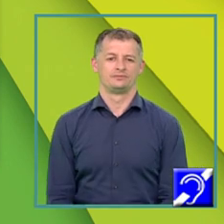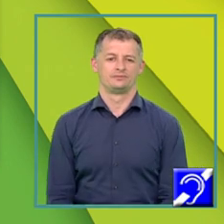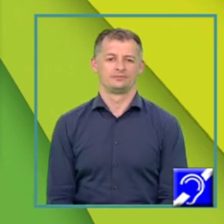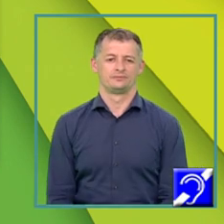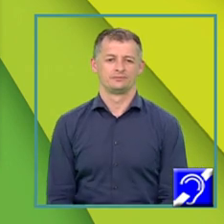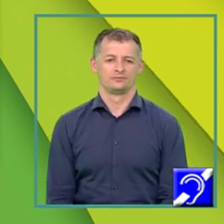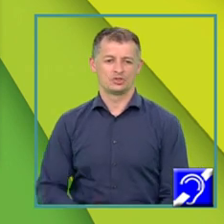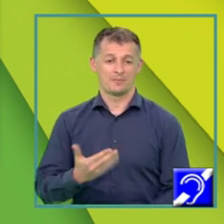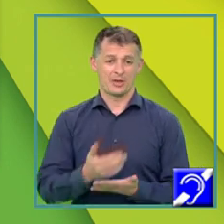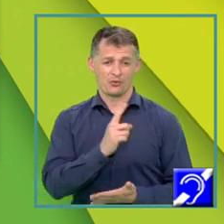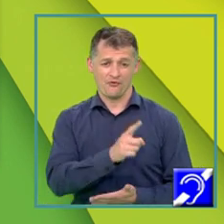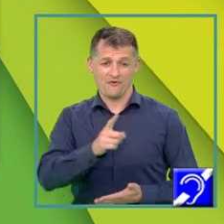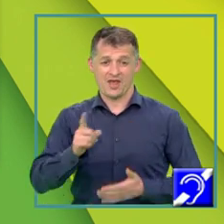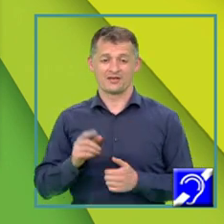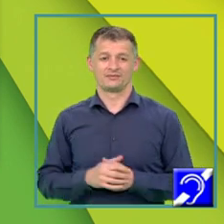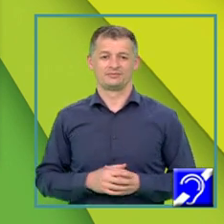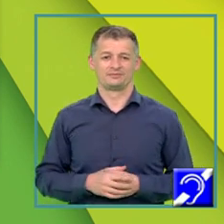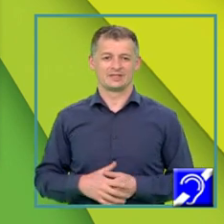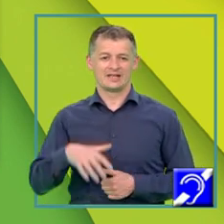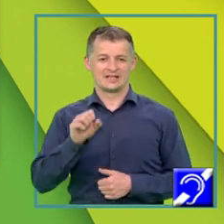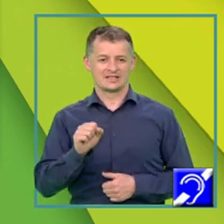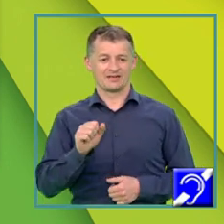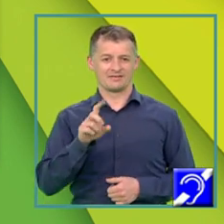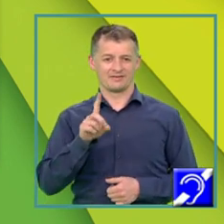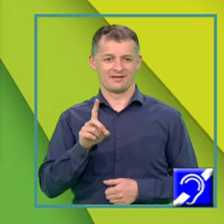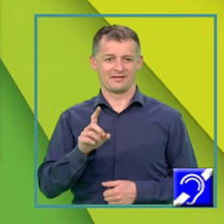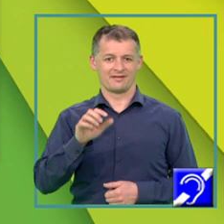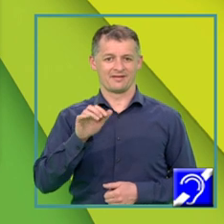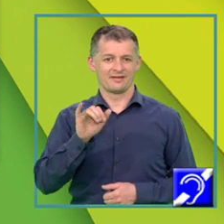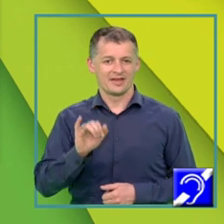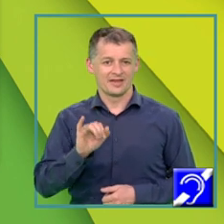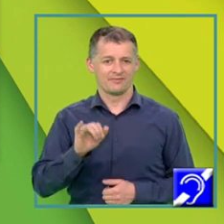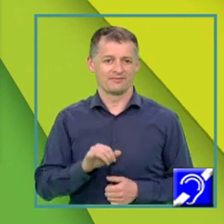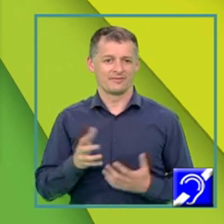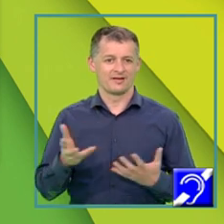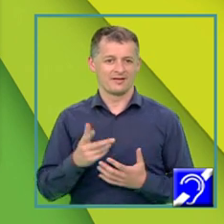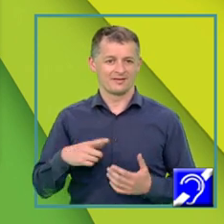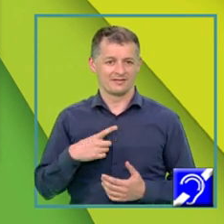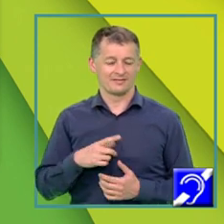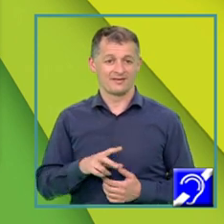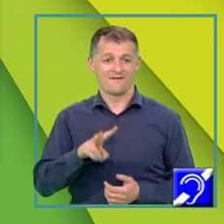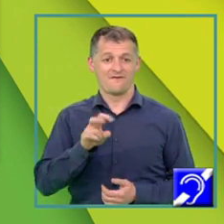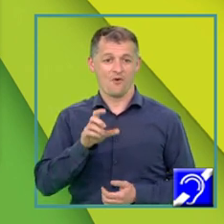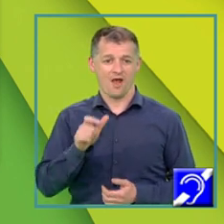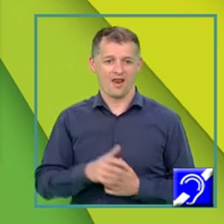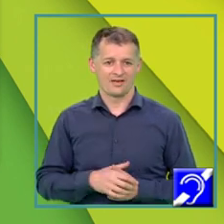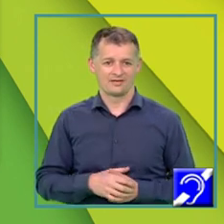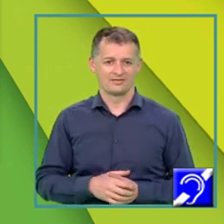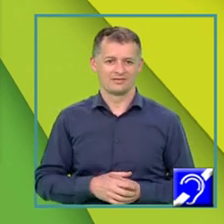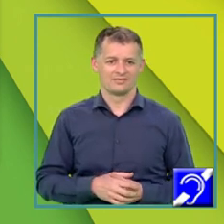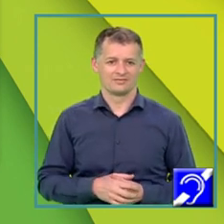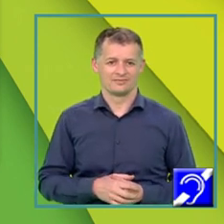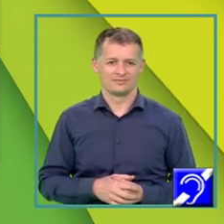și pentru fiecare s d i Kelly este vocală setări